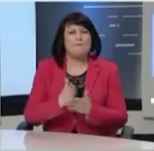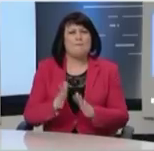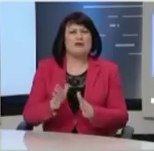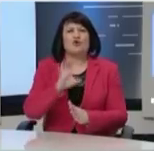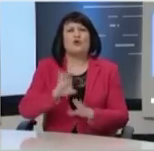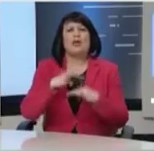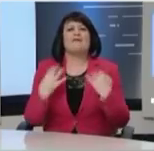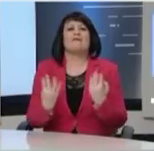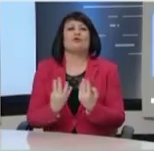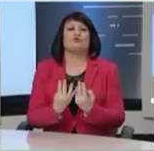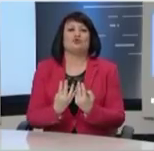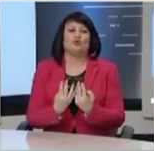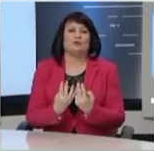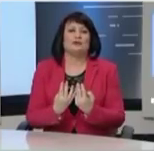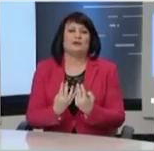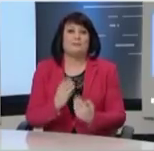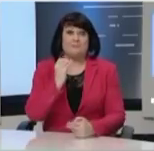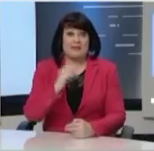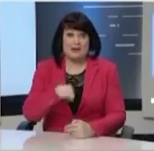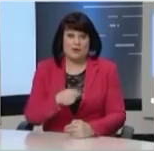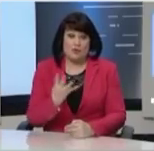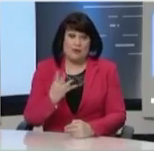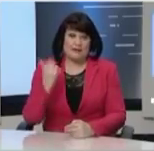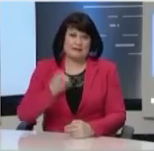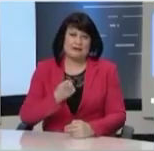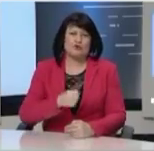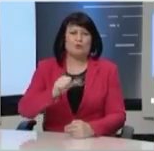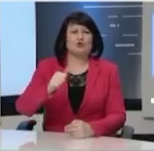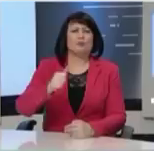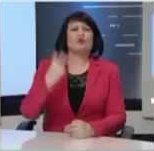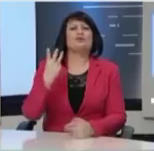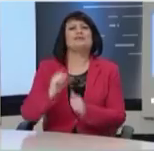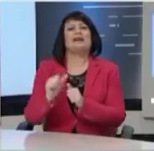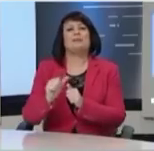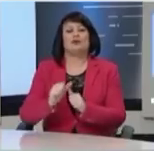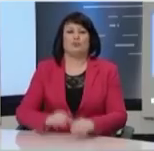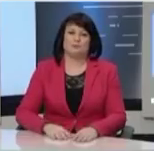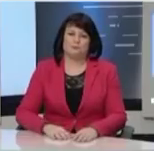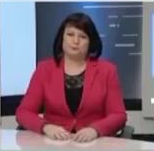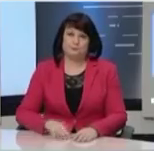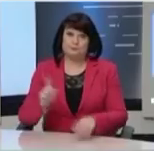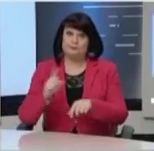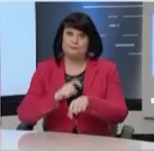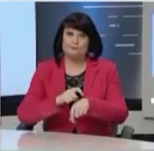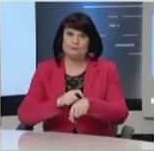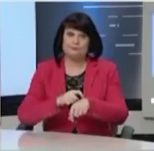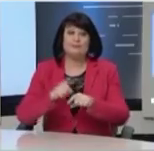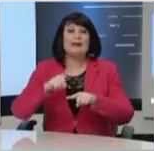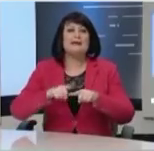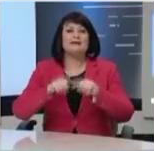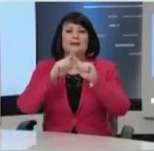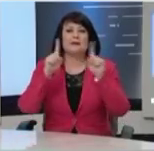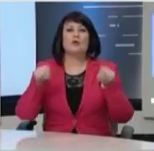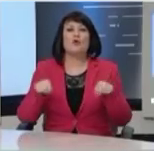της Ευρωζώνης που έκλεισε με 0,4% για το πρώτο τρίμηνο. Την ίδια στιγμή τα ελληνικά